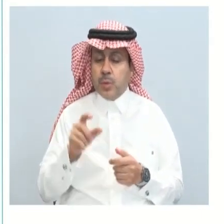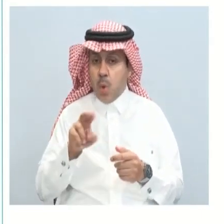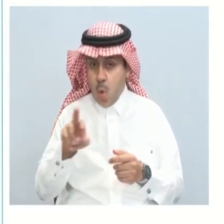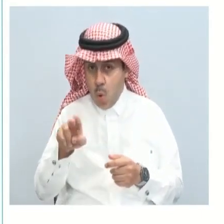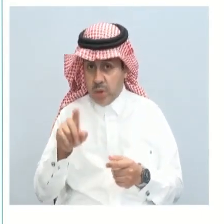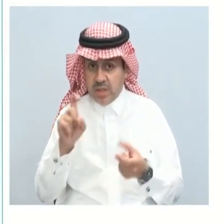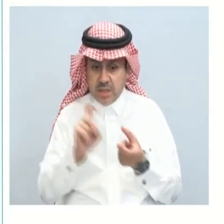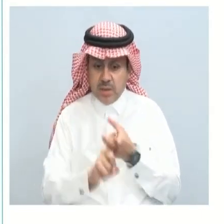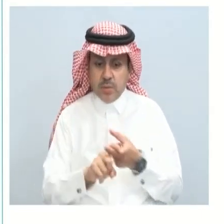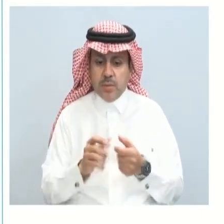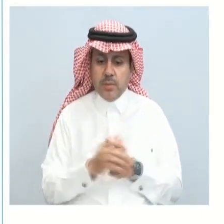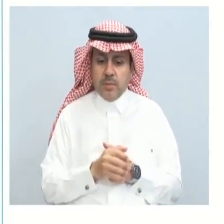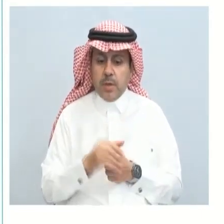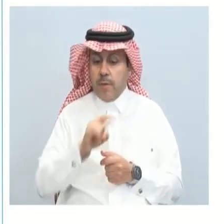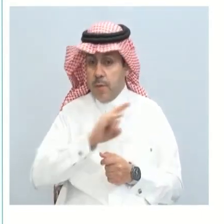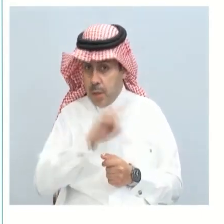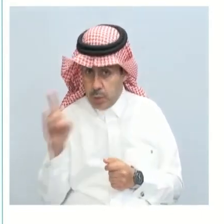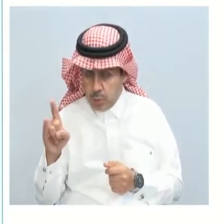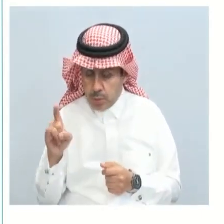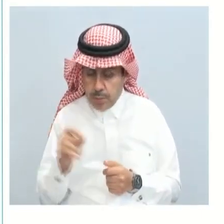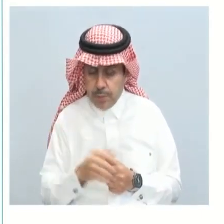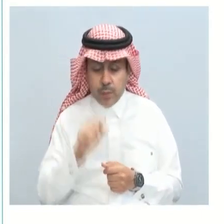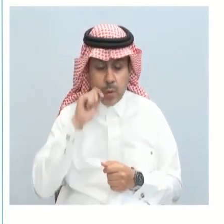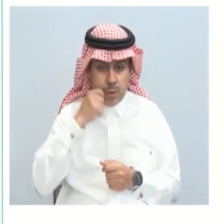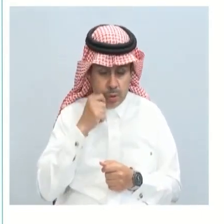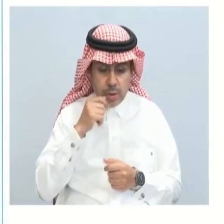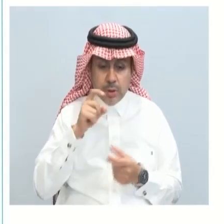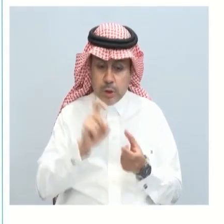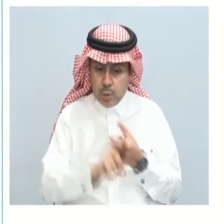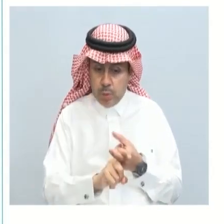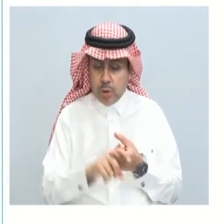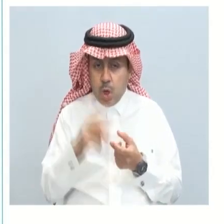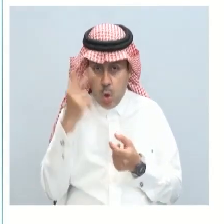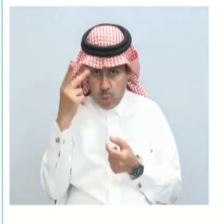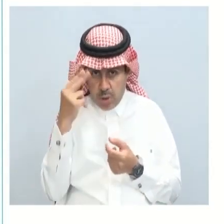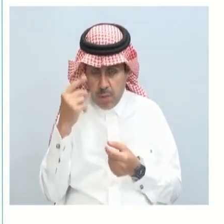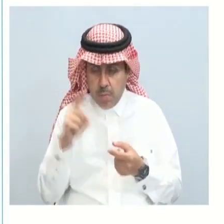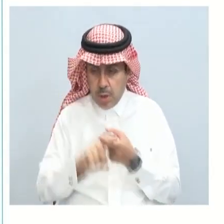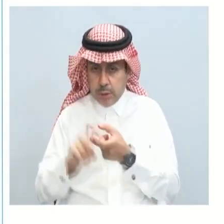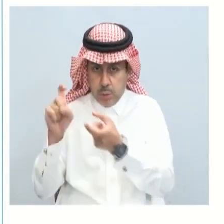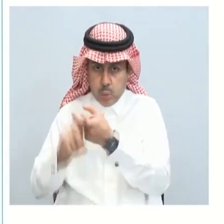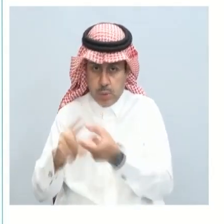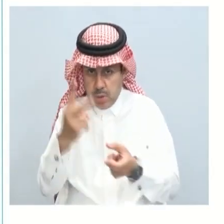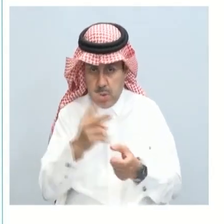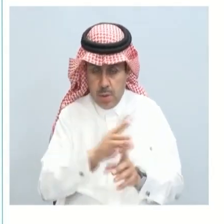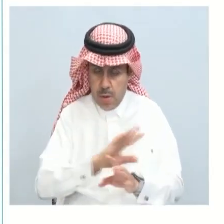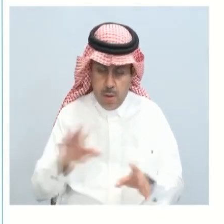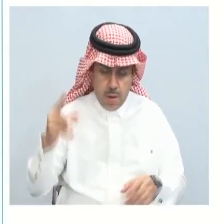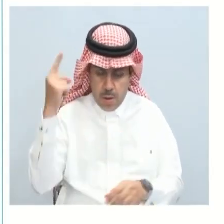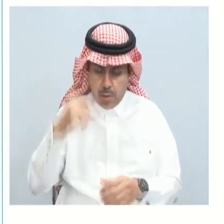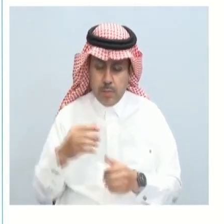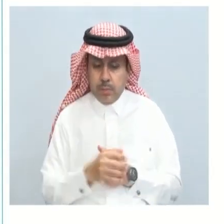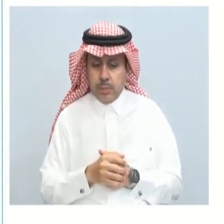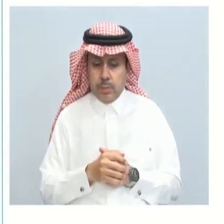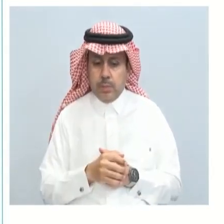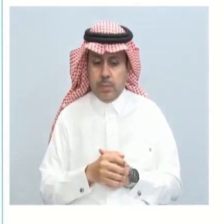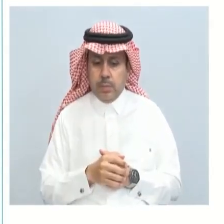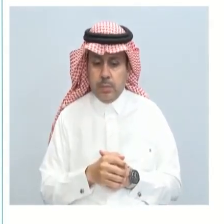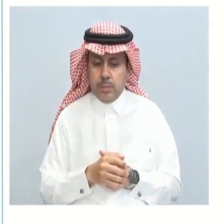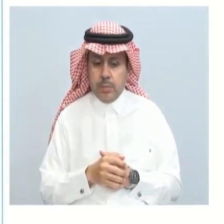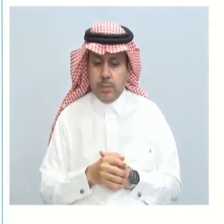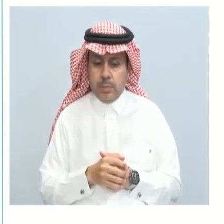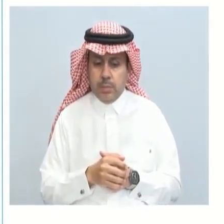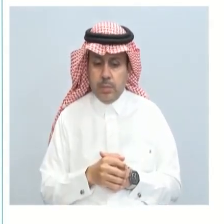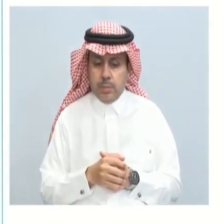اخت الزوجه فلا يجوز للرجل ان يجمع بين الاختين لقوله تعالى وان تجمعوا بين